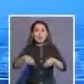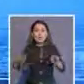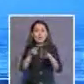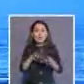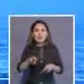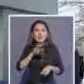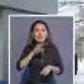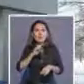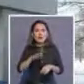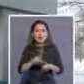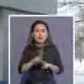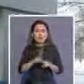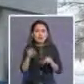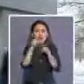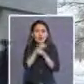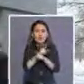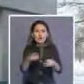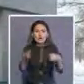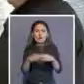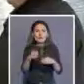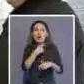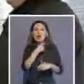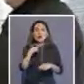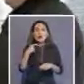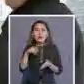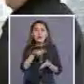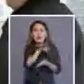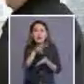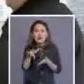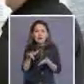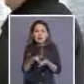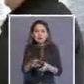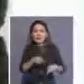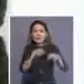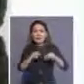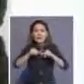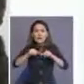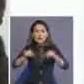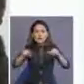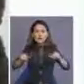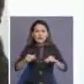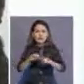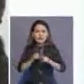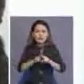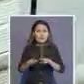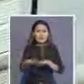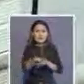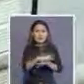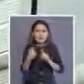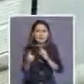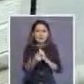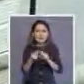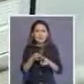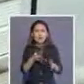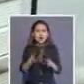министрі Асқар Жұмағалиев бастаған үгіт-насихат тобы Талдықорғанда президент жолдауындағы мақсат-міндеттерді түсіндірді. Тоғыз жолдың